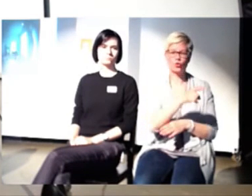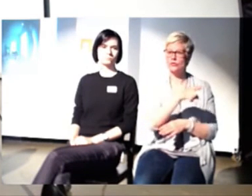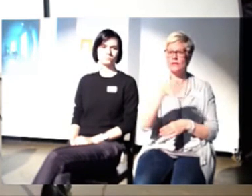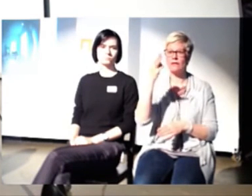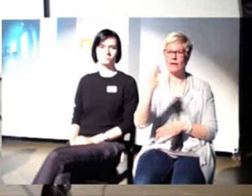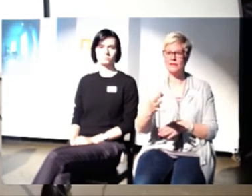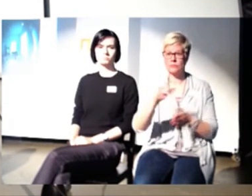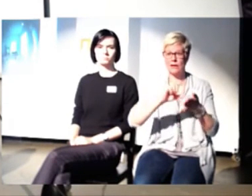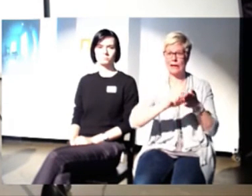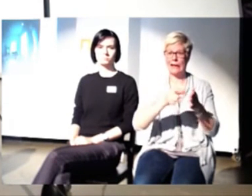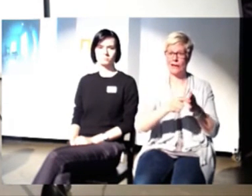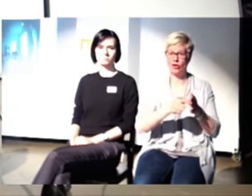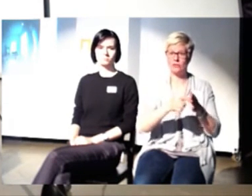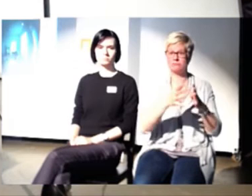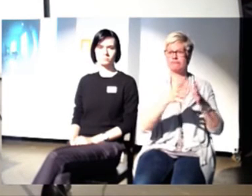60-84.